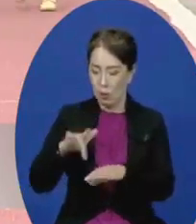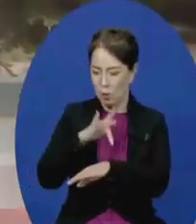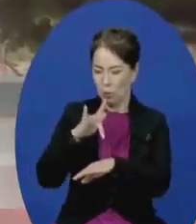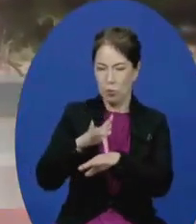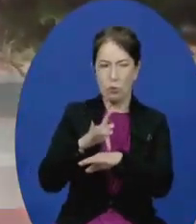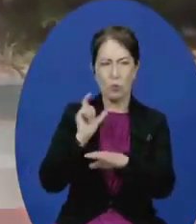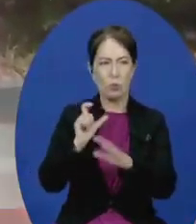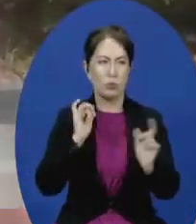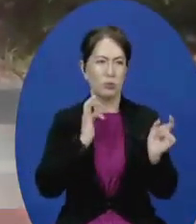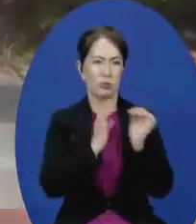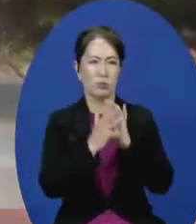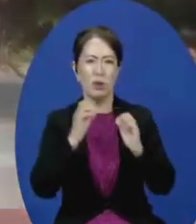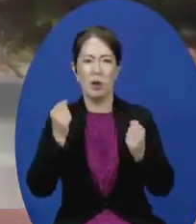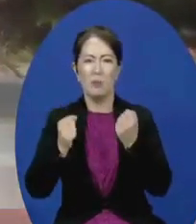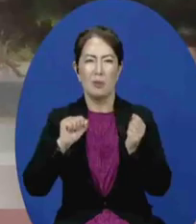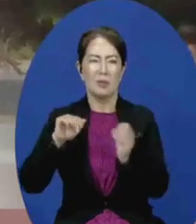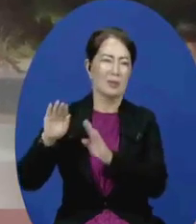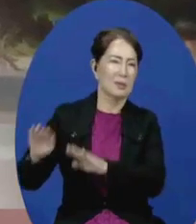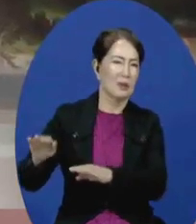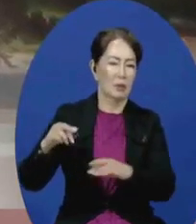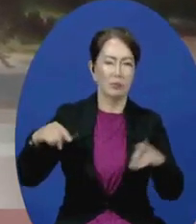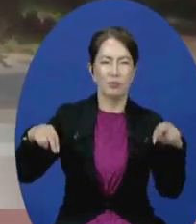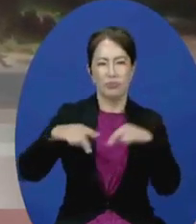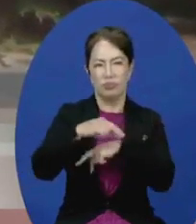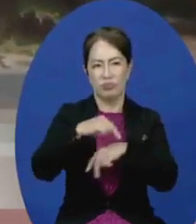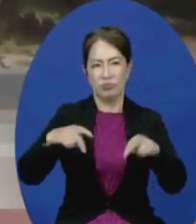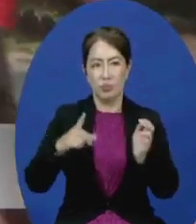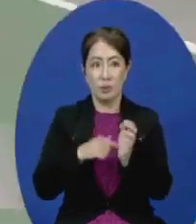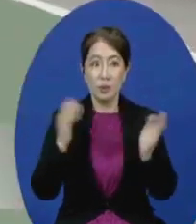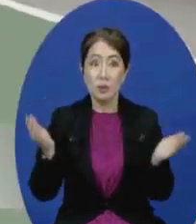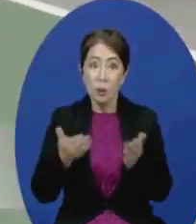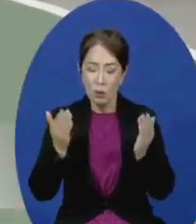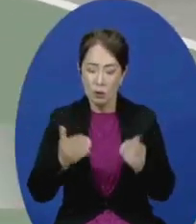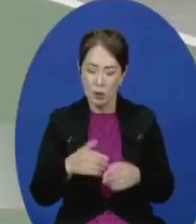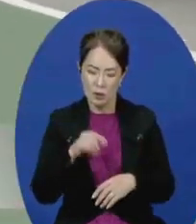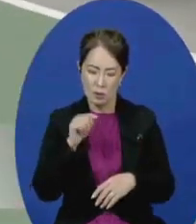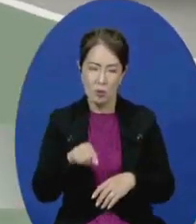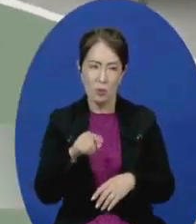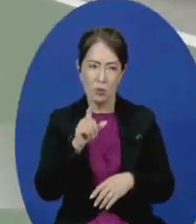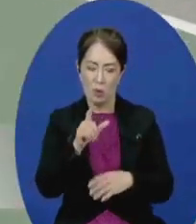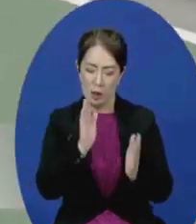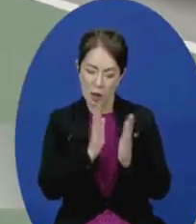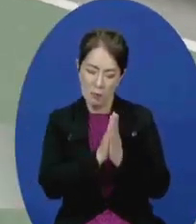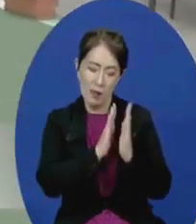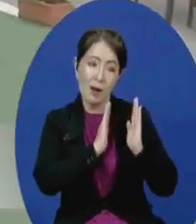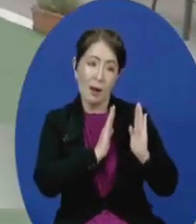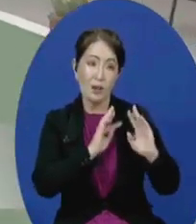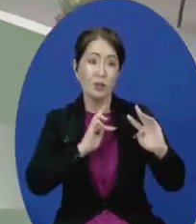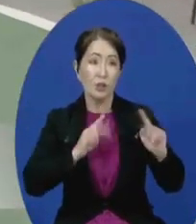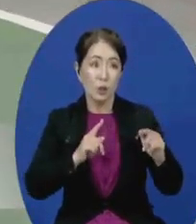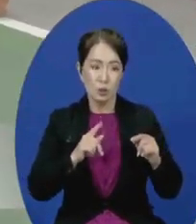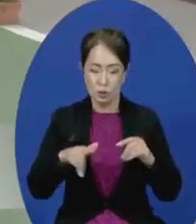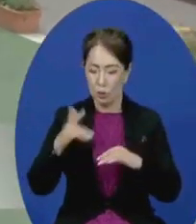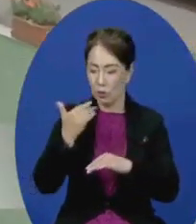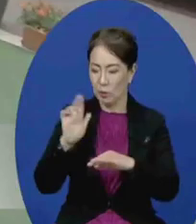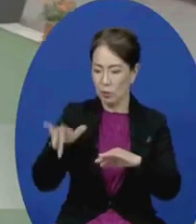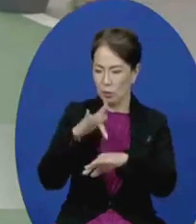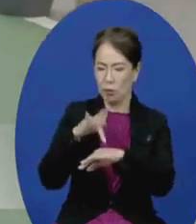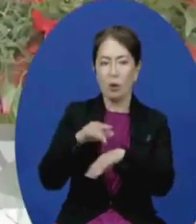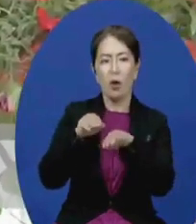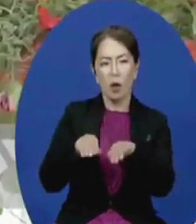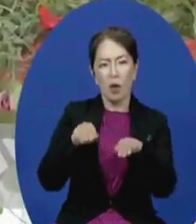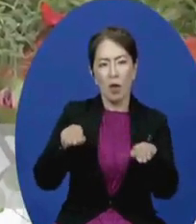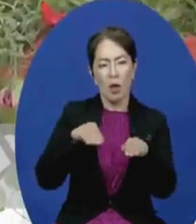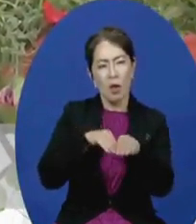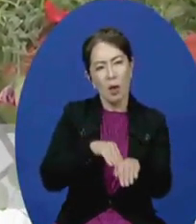төвөр зэрчих хэрэгдгийг аль болох автомашинаасаа татгалзахыг уриалж байна. Өөрөөр хэлбэл аль аль талдаа хамтарч хандлагаа өөрчилж байж хотын төвдөө хитэн цаг